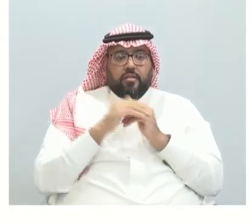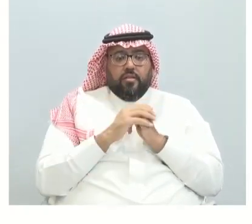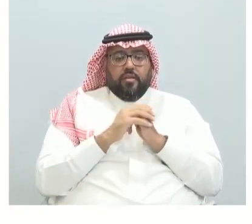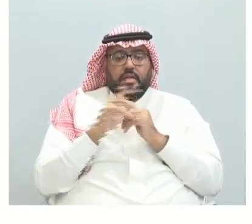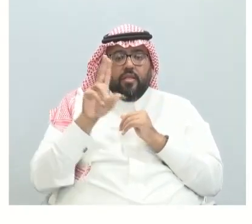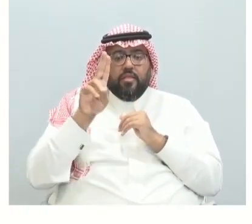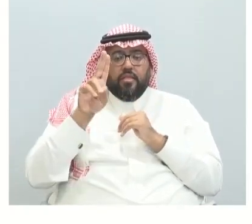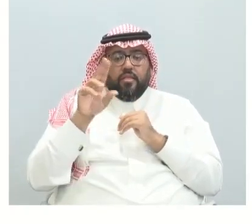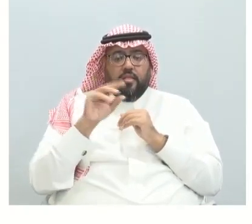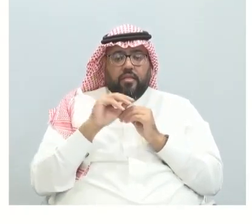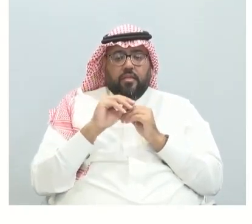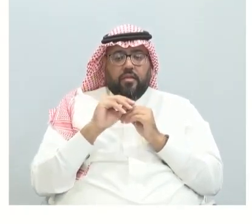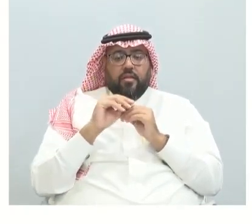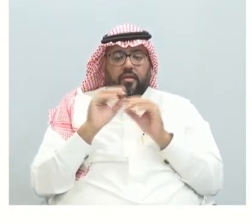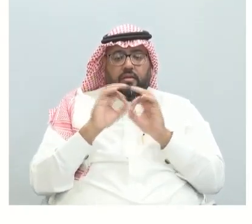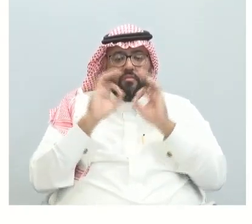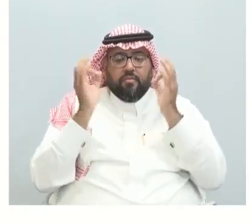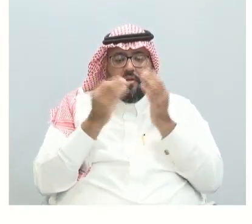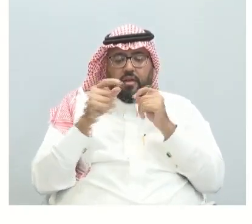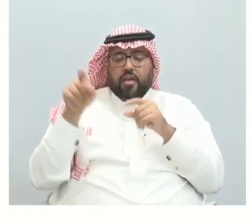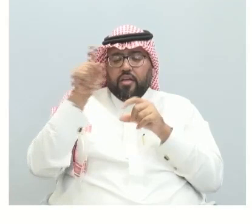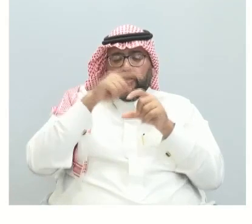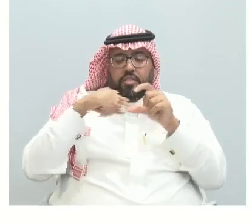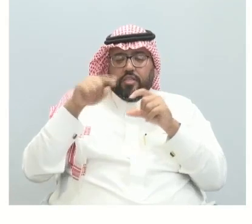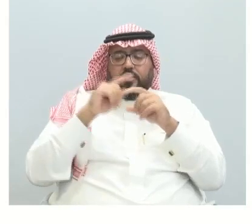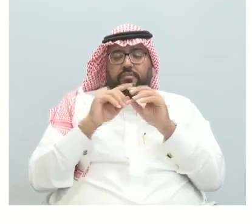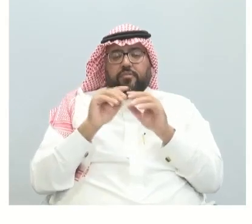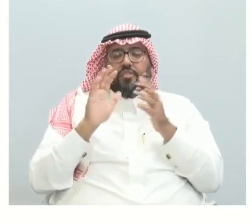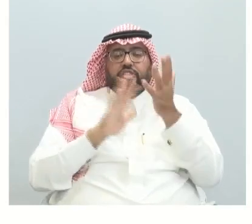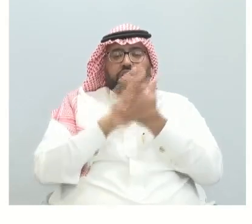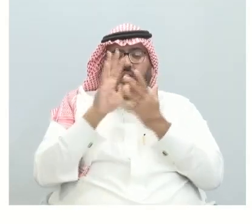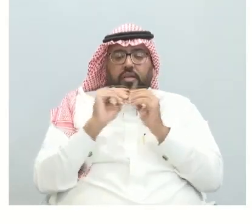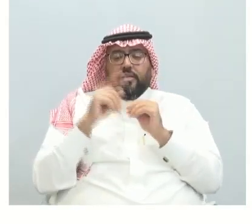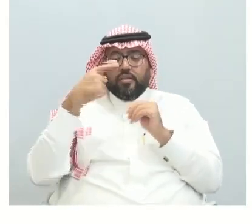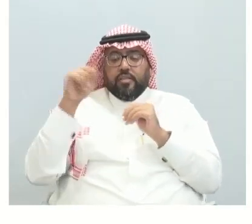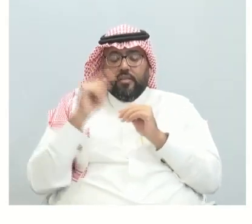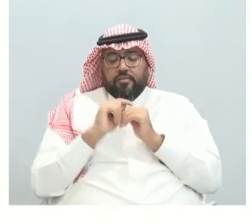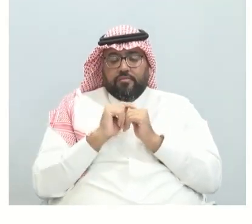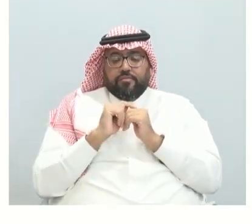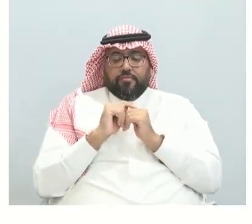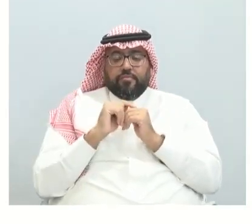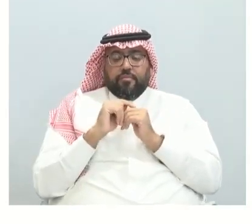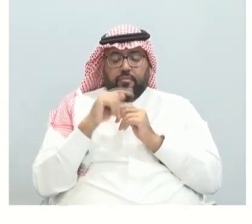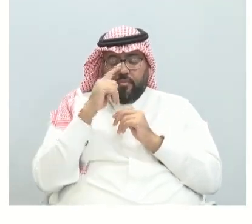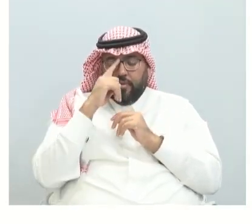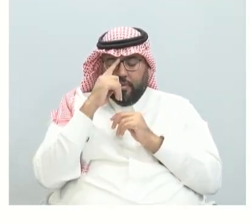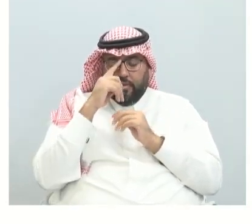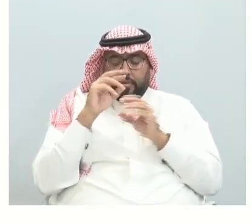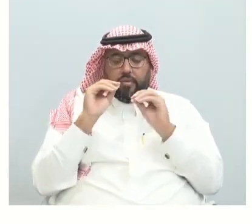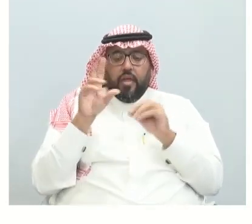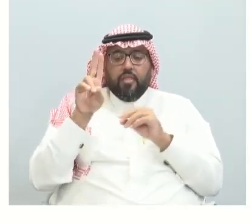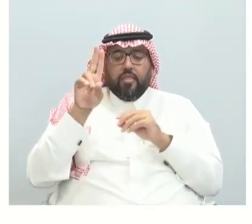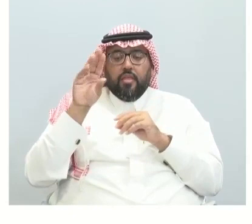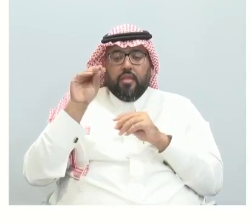التهيئه عوض الاشاره الصحيحه وحوض الاشاره الصحيحه اذا بدانا